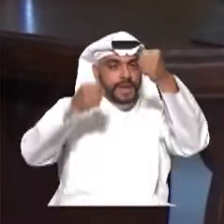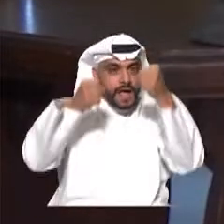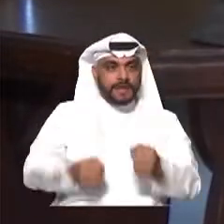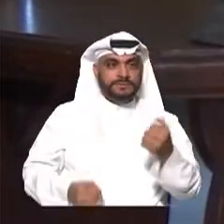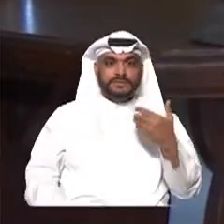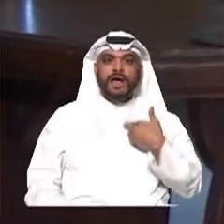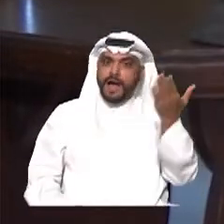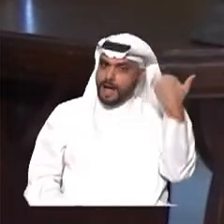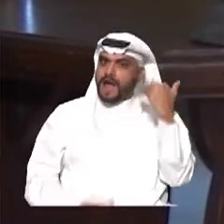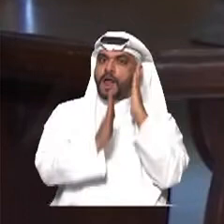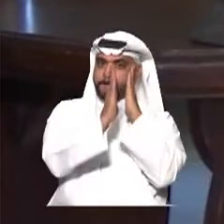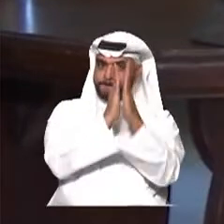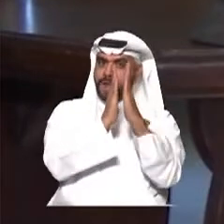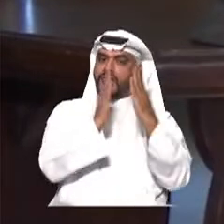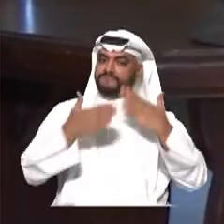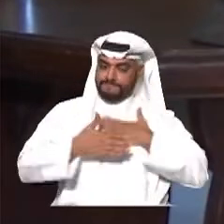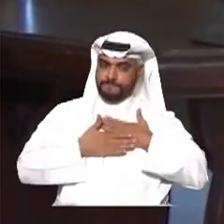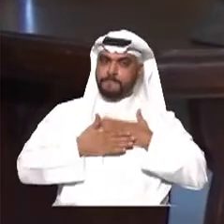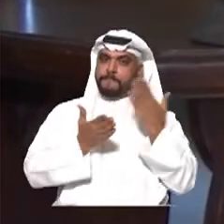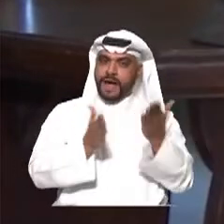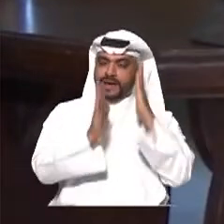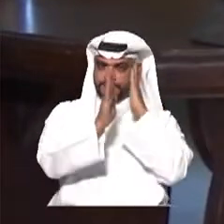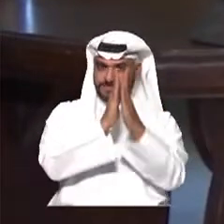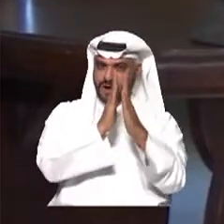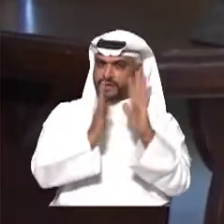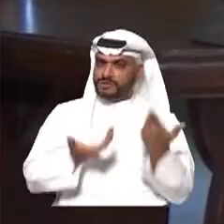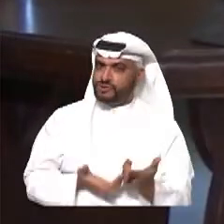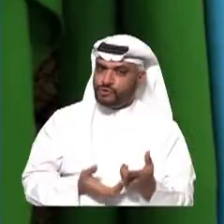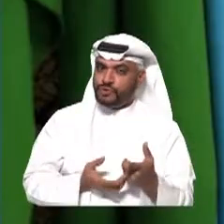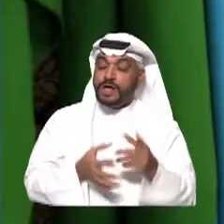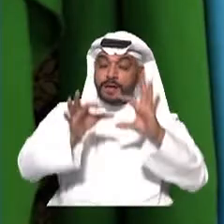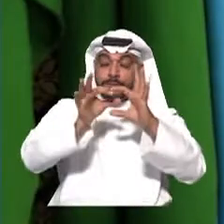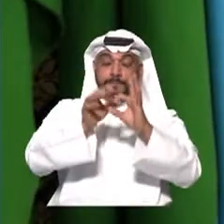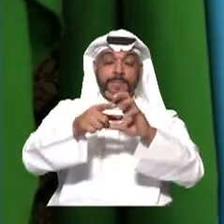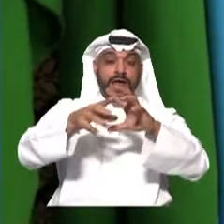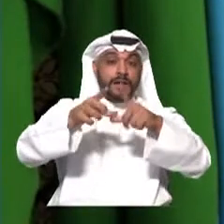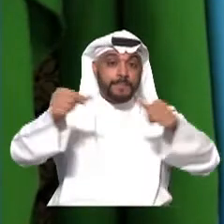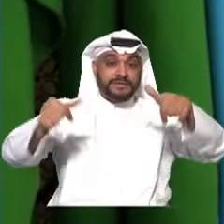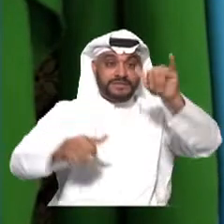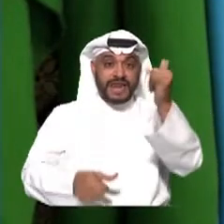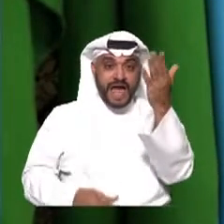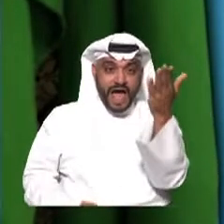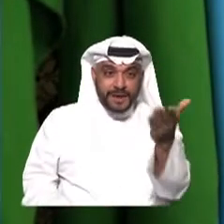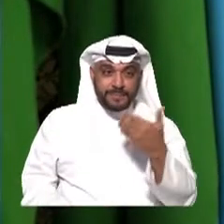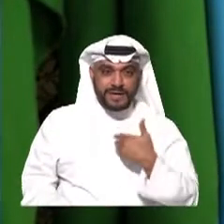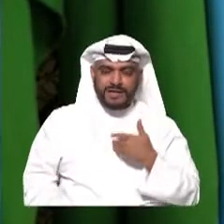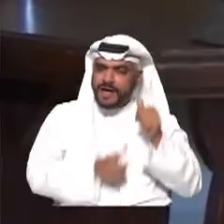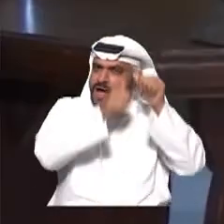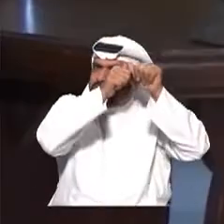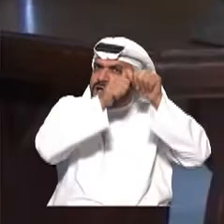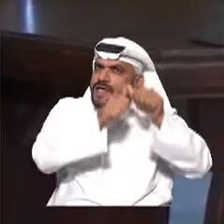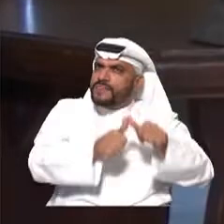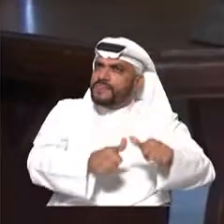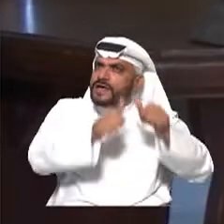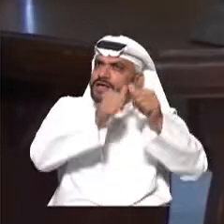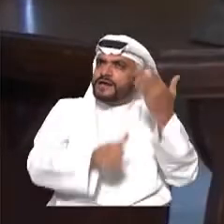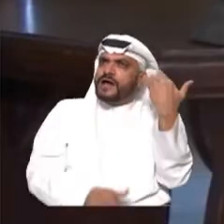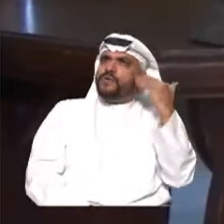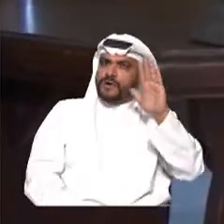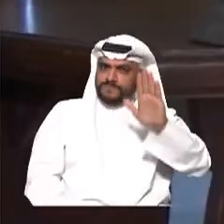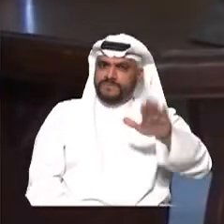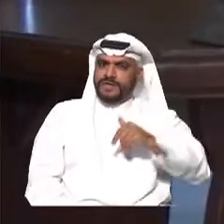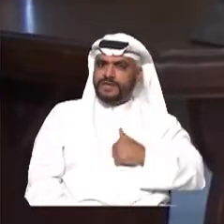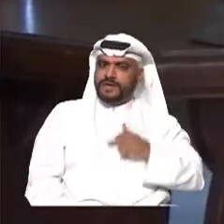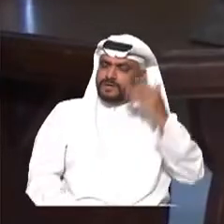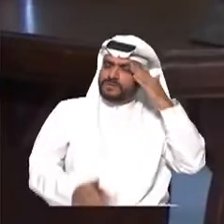ماسك هذا الملف تحديدا لأن كنت ماسك ما يسمى بمجلس التعاون العربي. أنا أذكر في تلك الفترة كان هناك